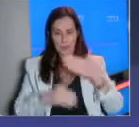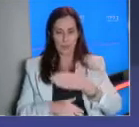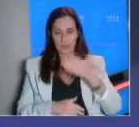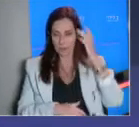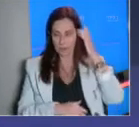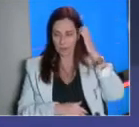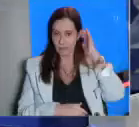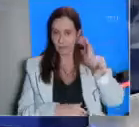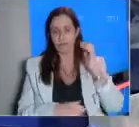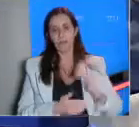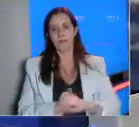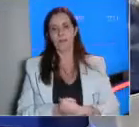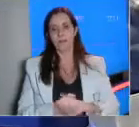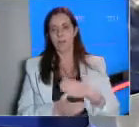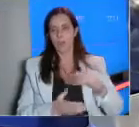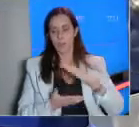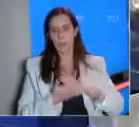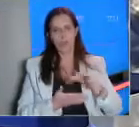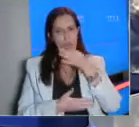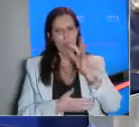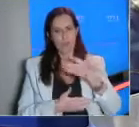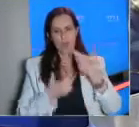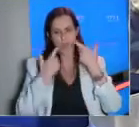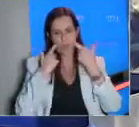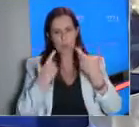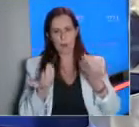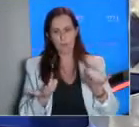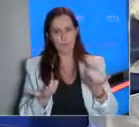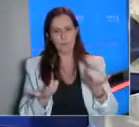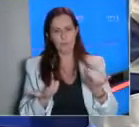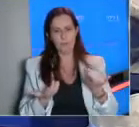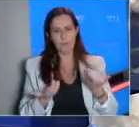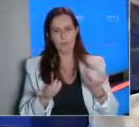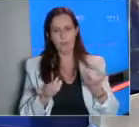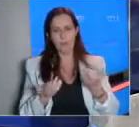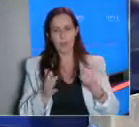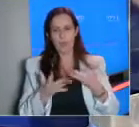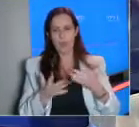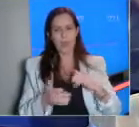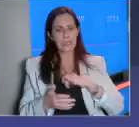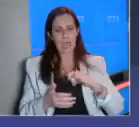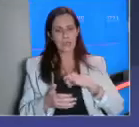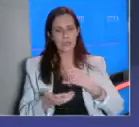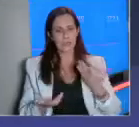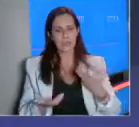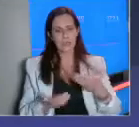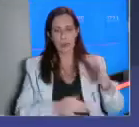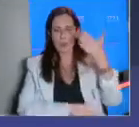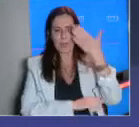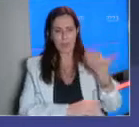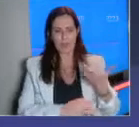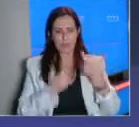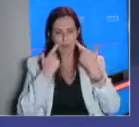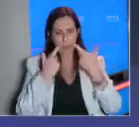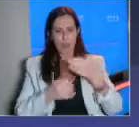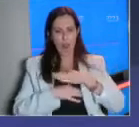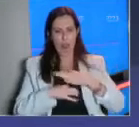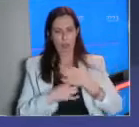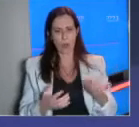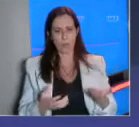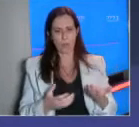ועל החוב? לא, אני פשוט שואלת איפה שומרי הסף. איפה עוד פעם האינטרס הלאומי ושומרי הסף